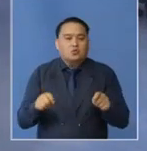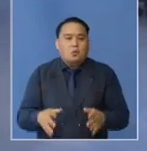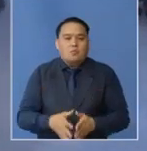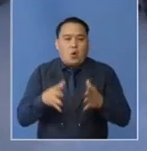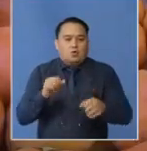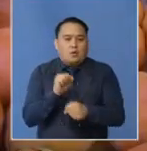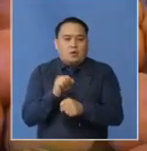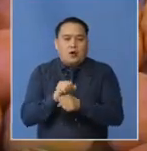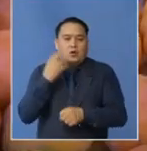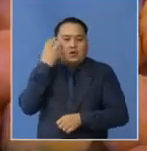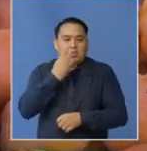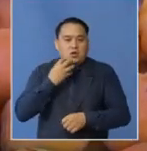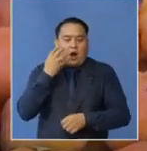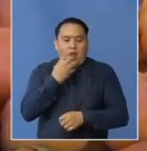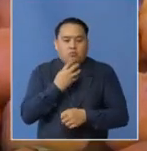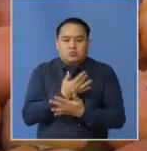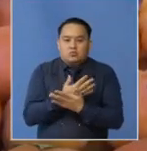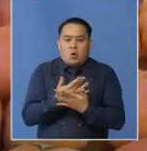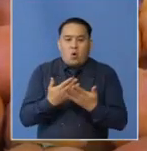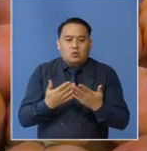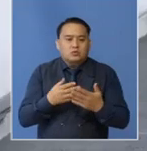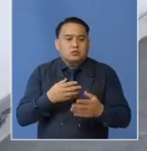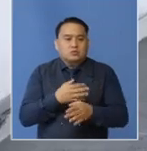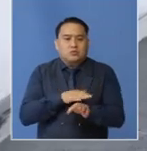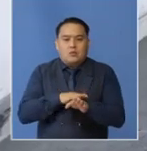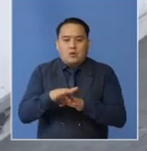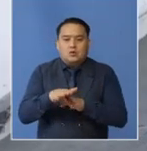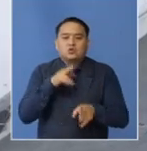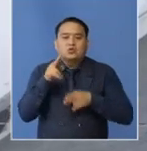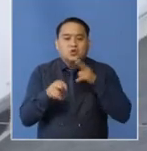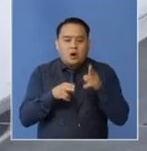заторы. Яблоку негде упасть, жалуются люди.